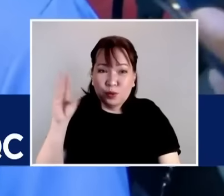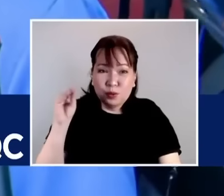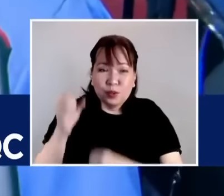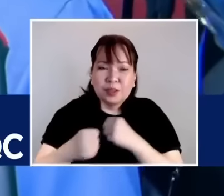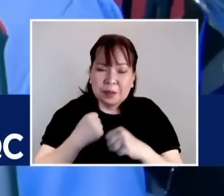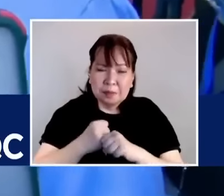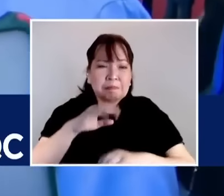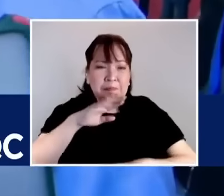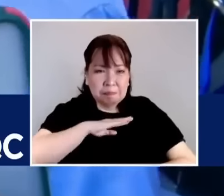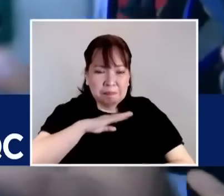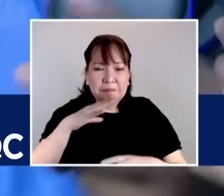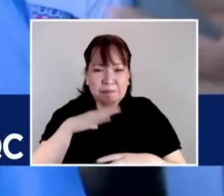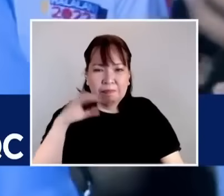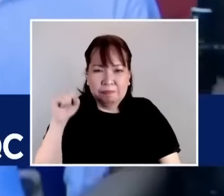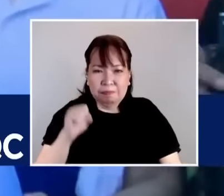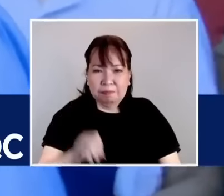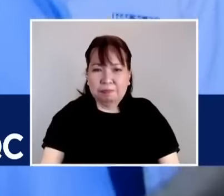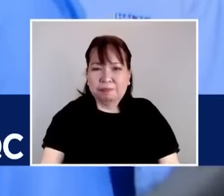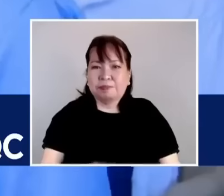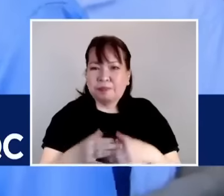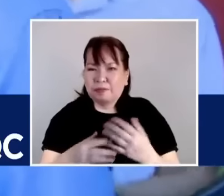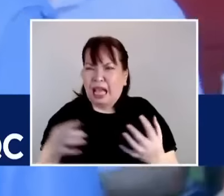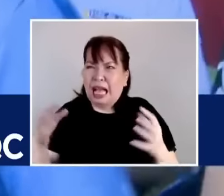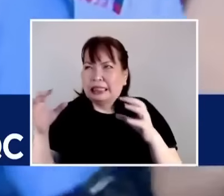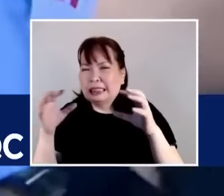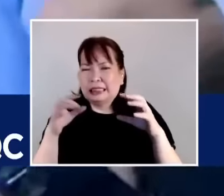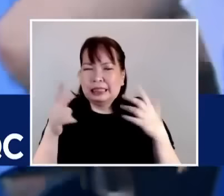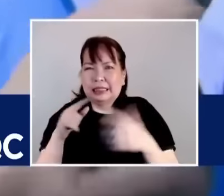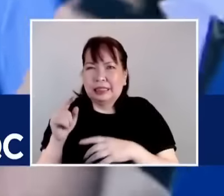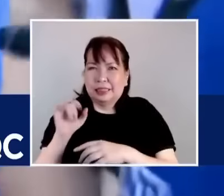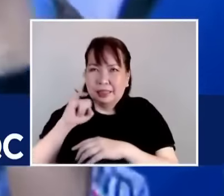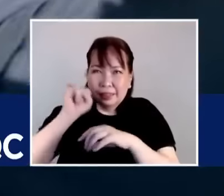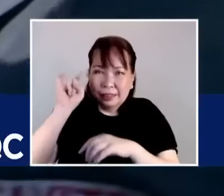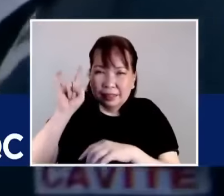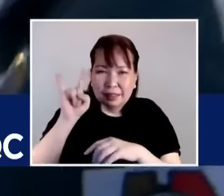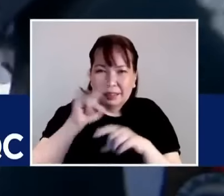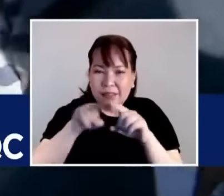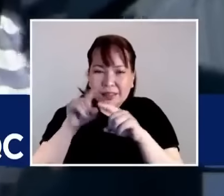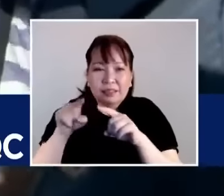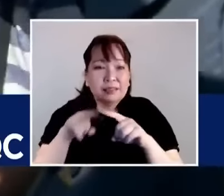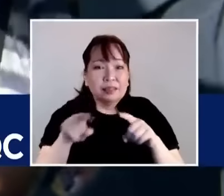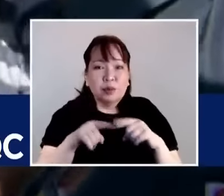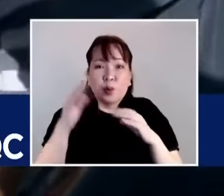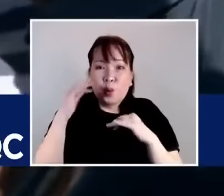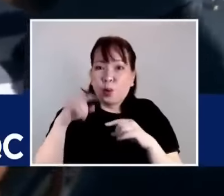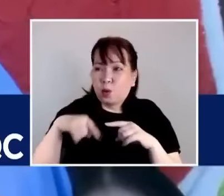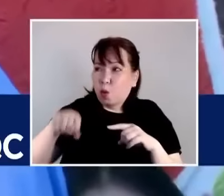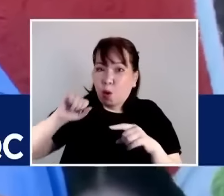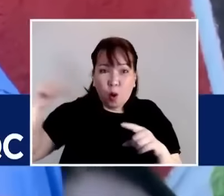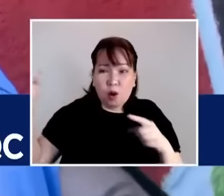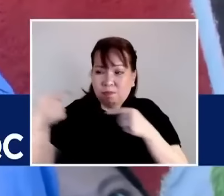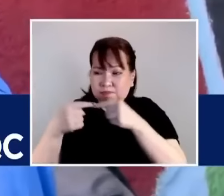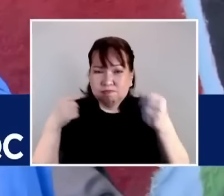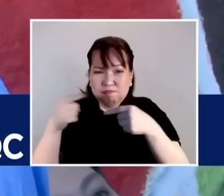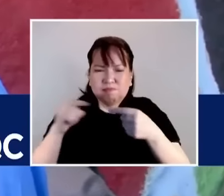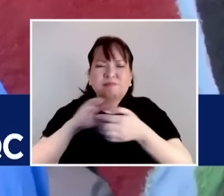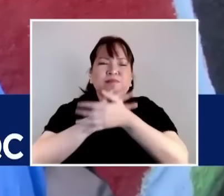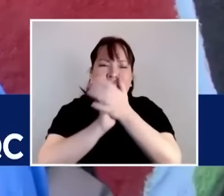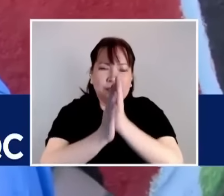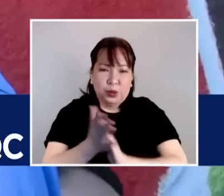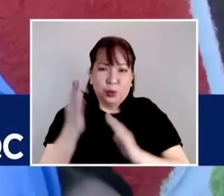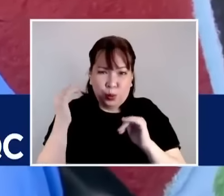fulfilled. Matapos ang bangayan ng kampanya, umaasa si Lacson na isasantabi ng mga katunggali ang hidwaan. Good luck to all of us. Ano? And